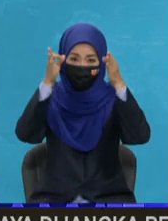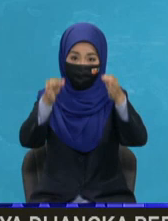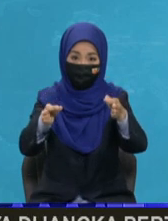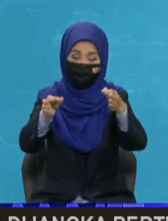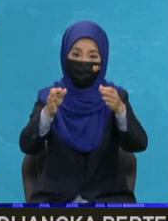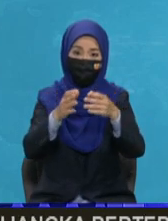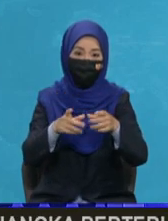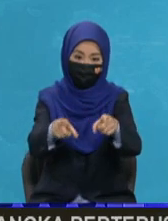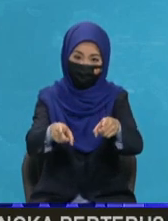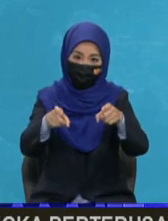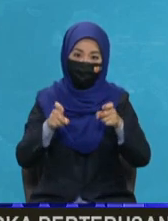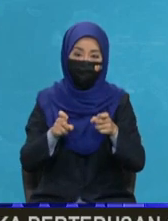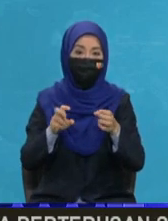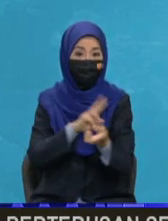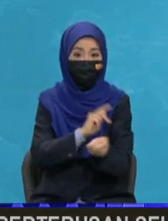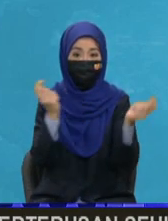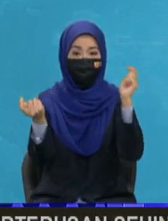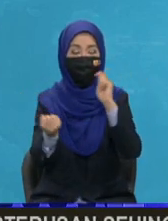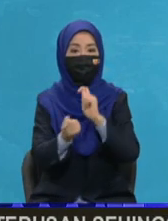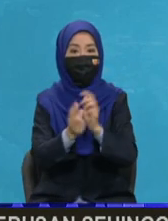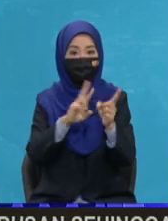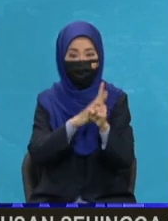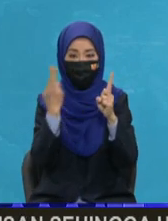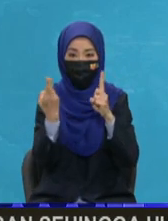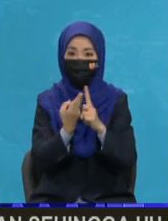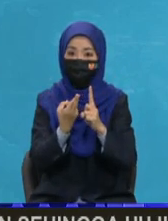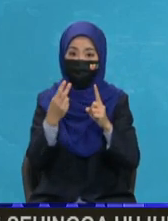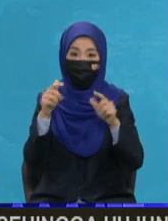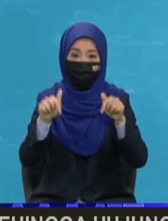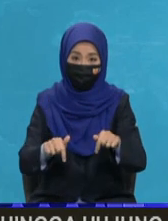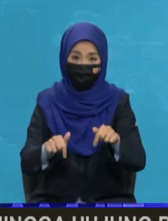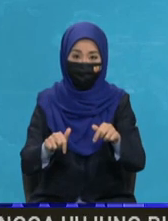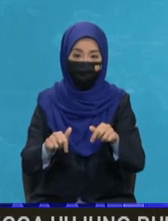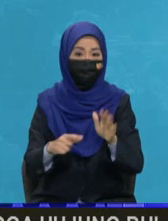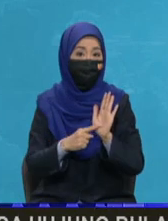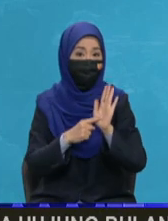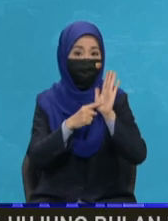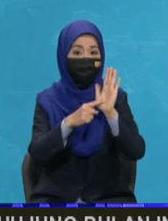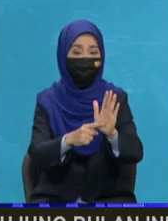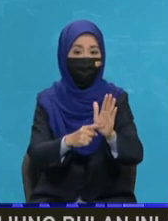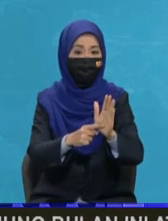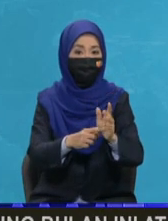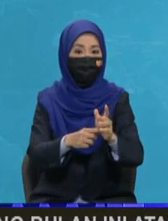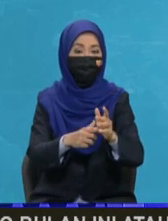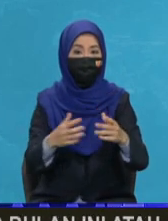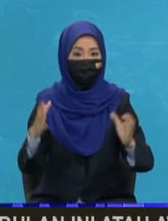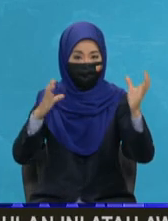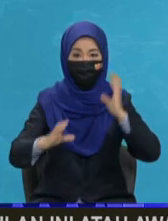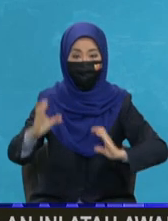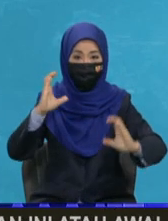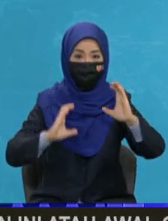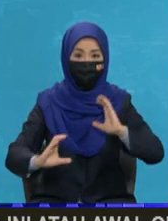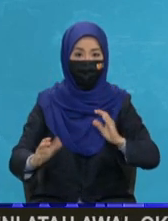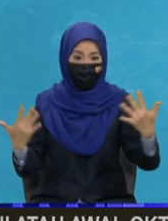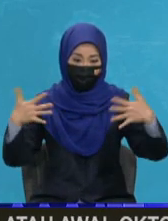depan mempercepatkan peralihan tenaga dirantau ini Serta mencerminkan keagaman kearah merealisasikan